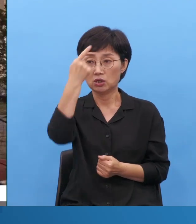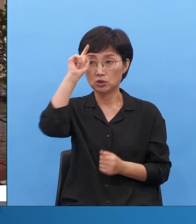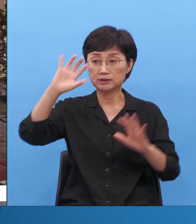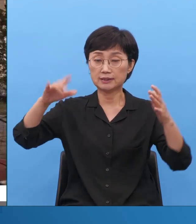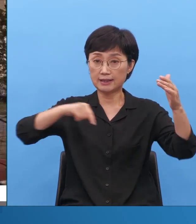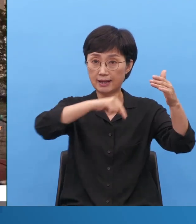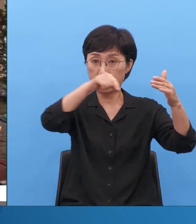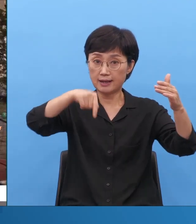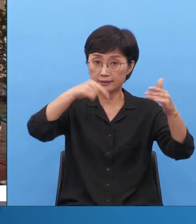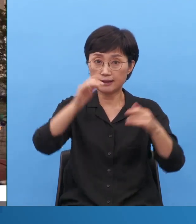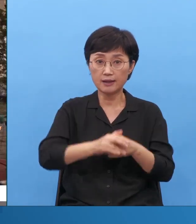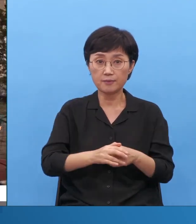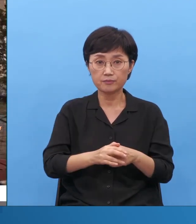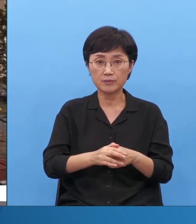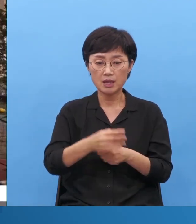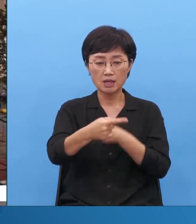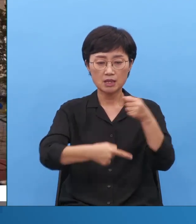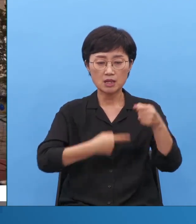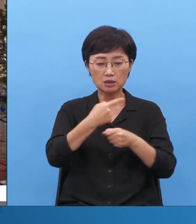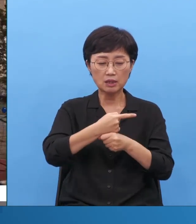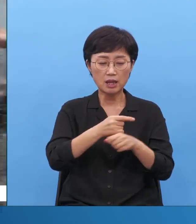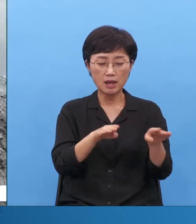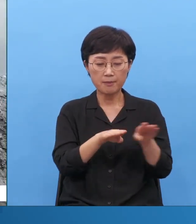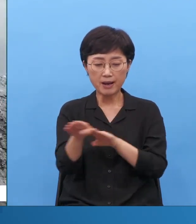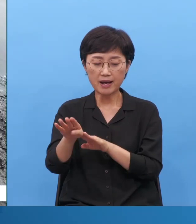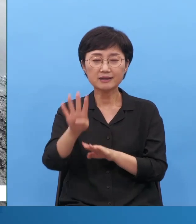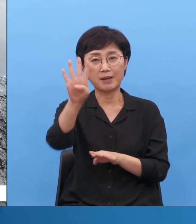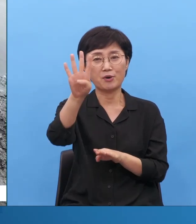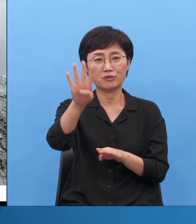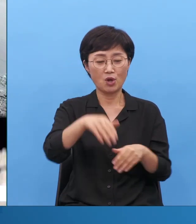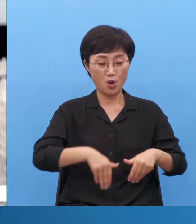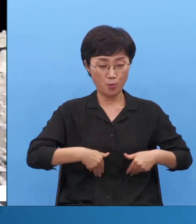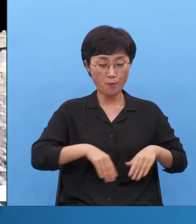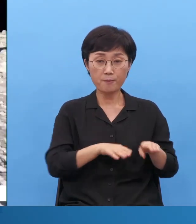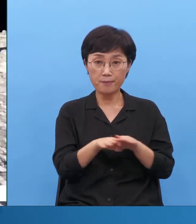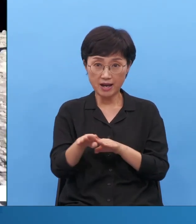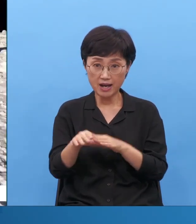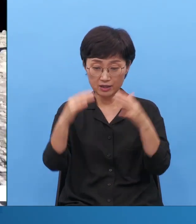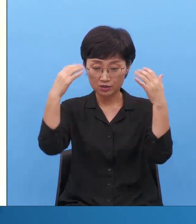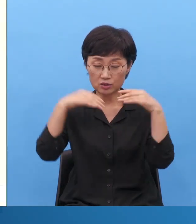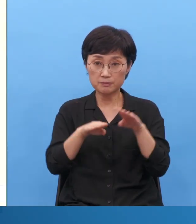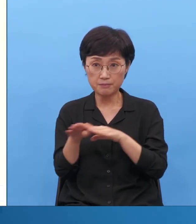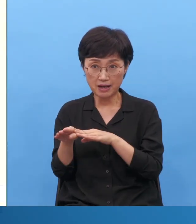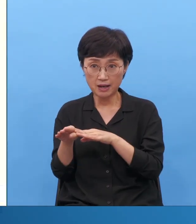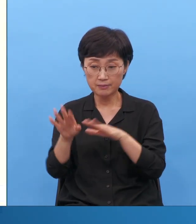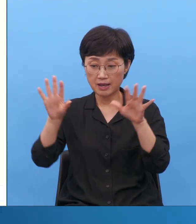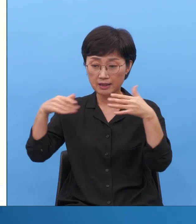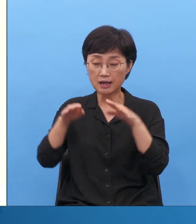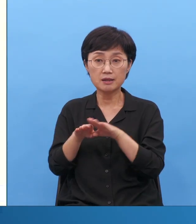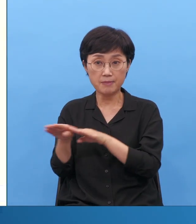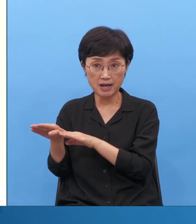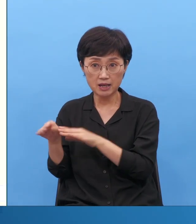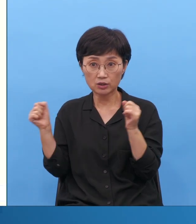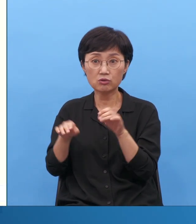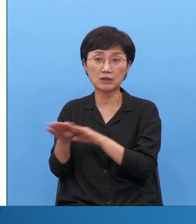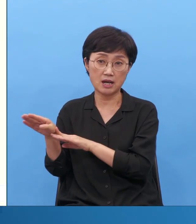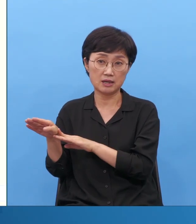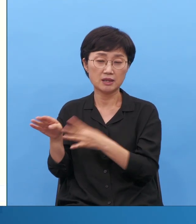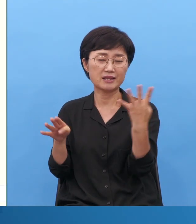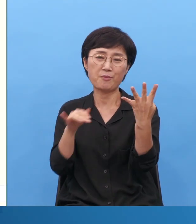러시아에는 1년에 4번의 방학이 있어. 봄, 여름, 가을, 겨울 방학이 있는데 방학 때마다 서미스쿨이